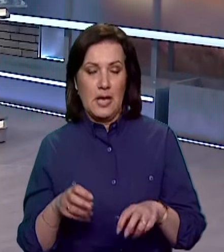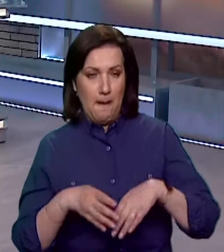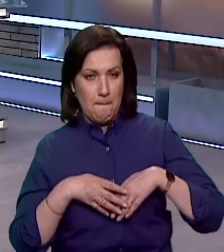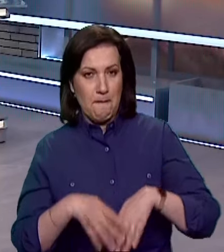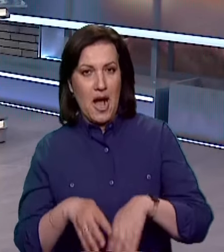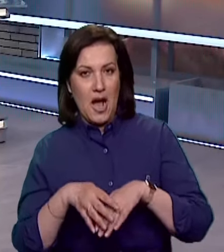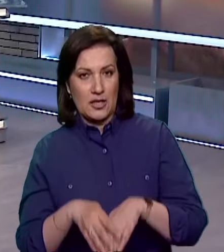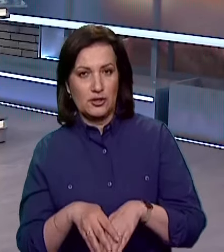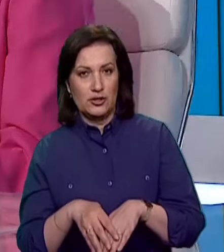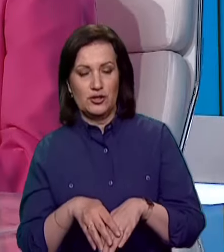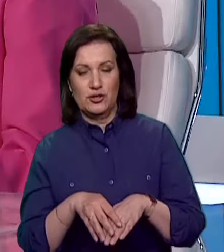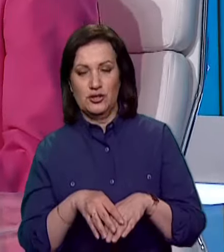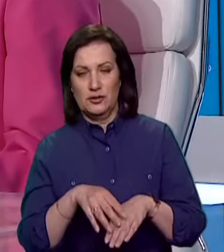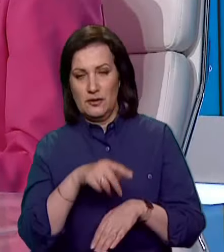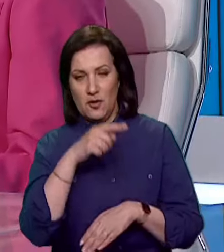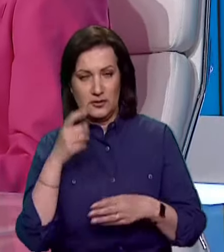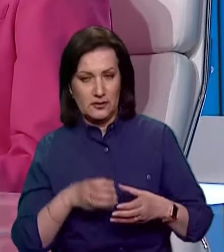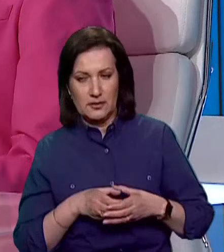марш РДК, ЛСР і